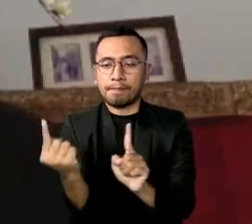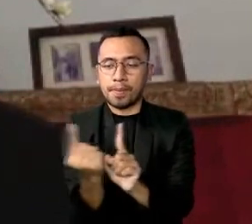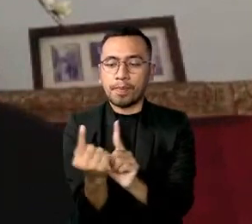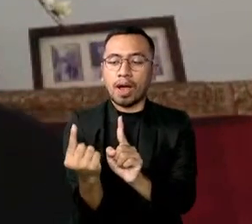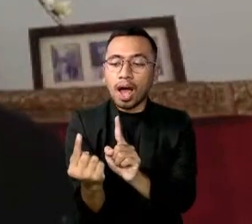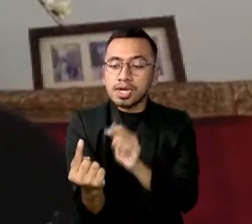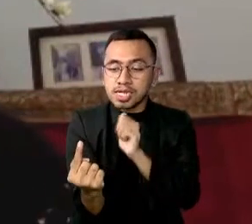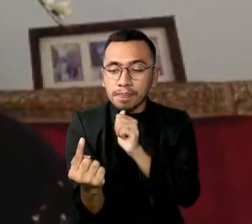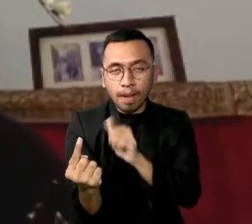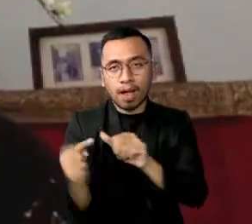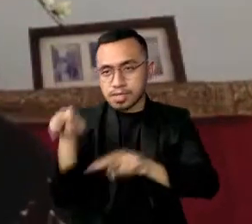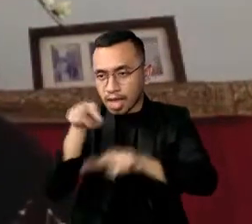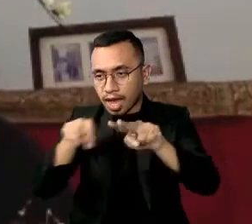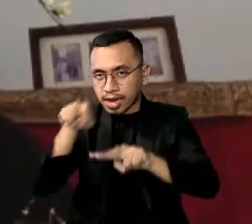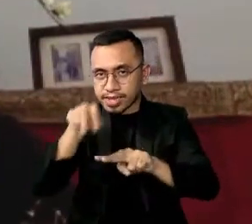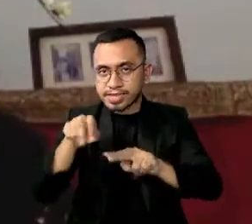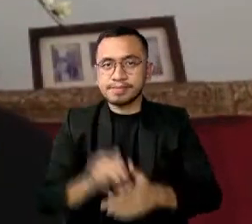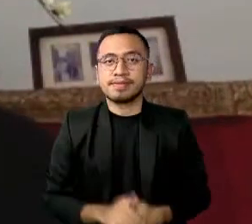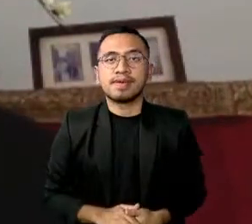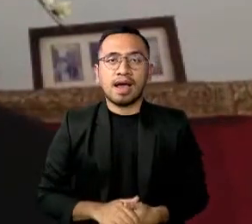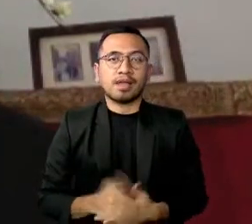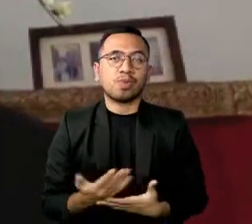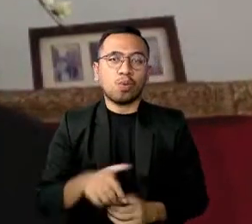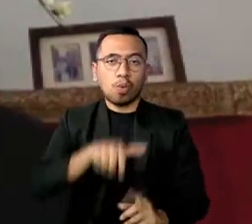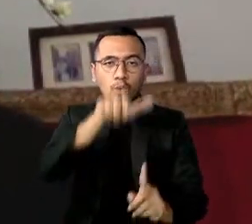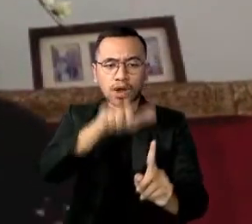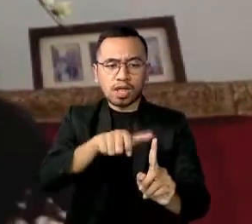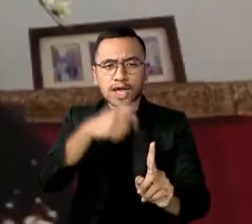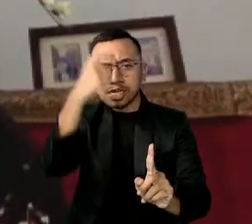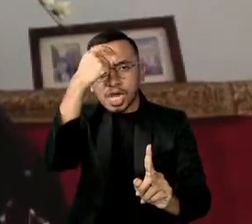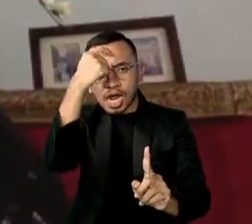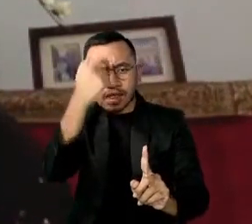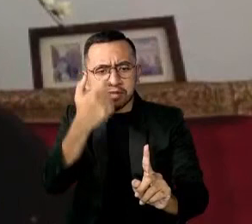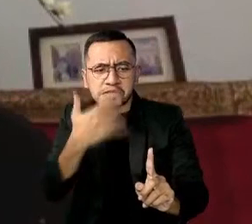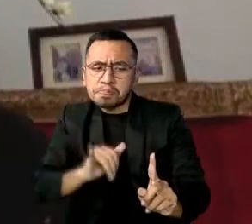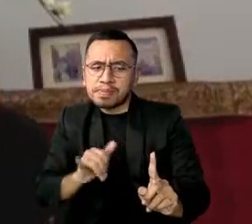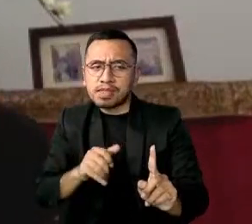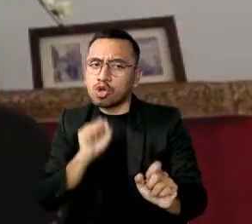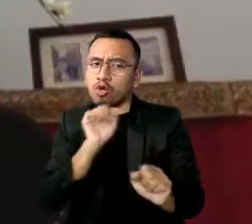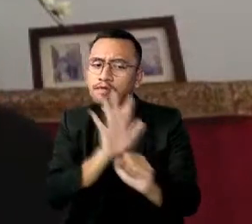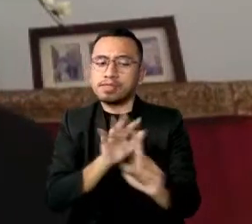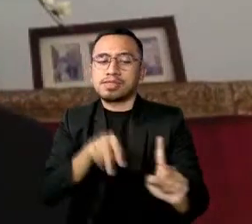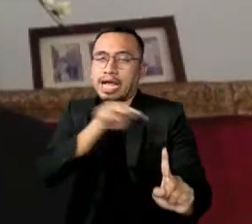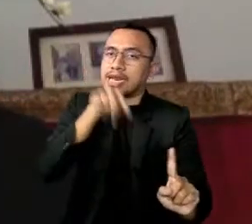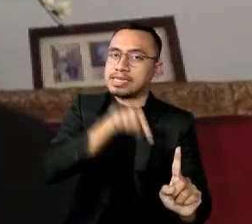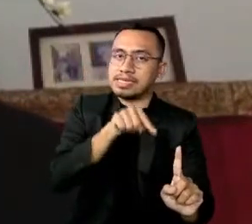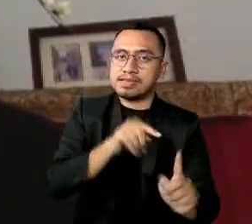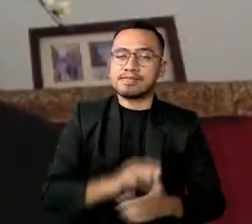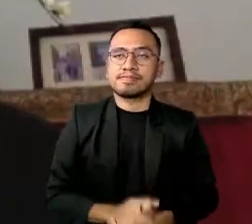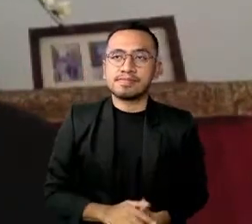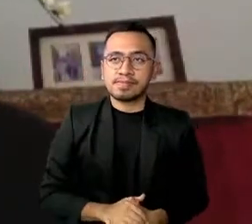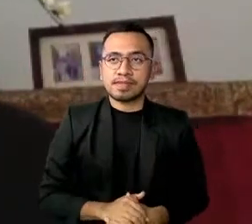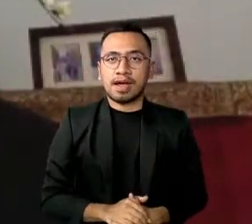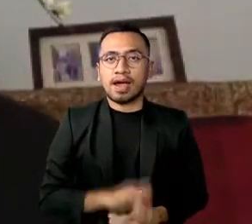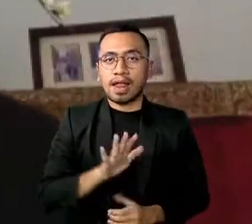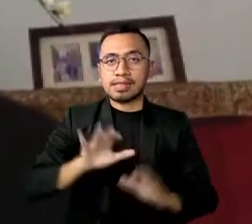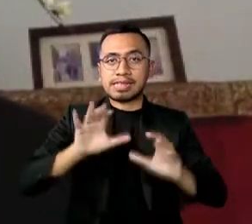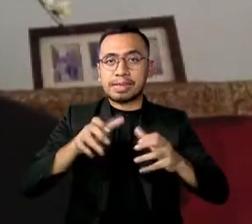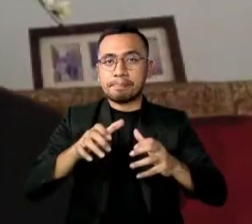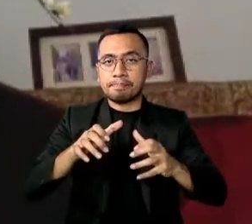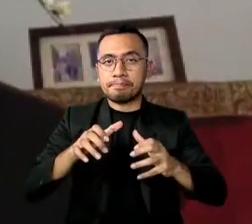Suspect kemudian mereka juga yang kontak rap nah persoalannya adalah setelah tim pelacak datang